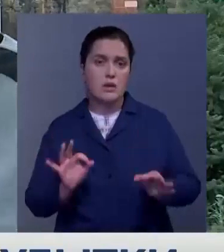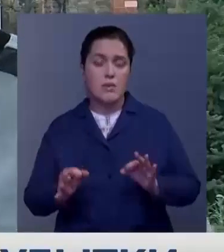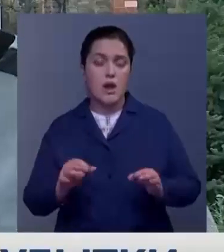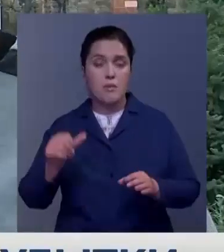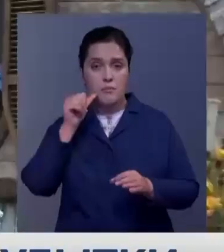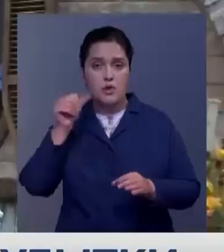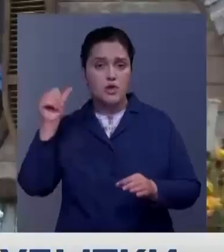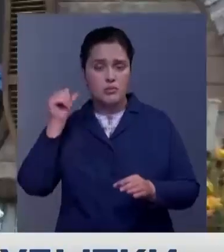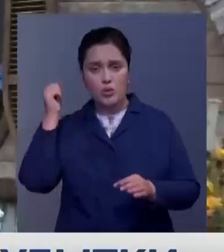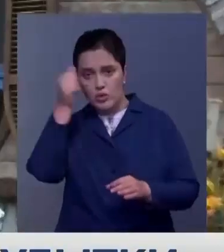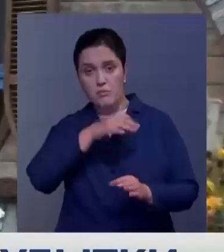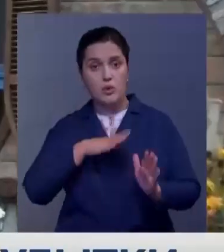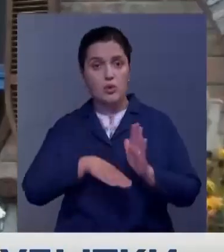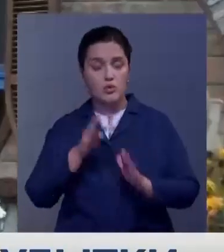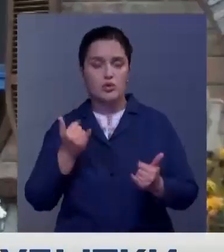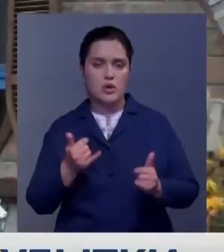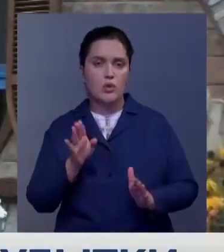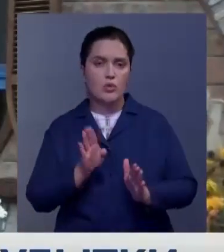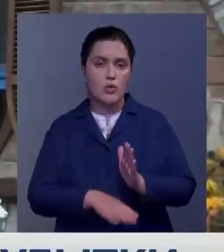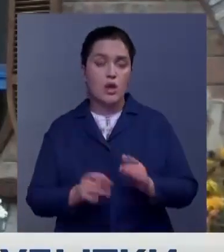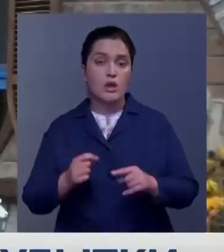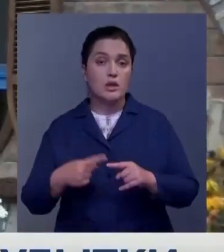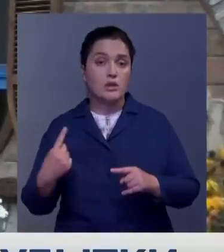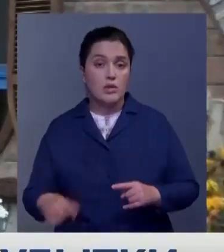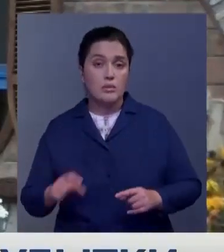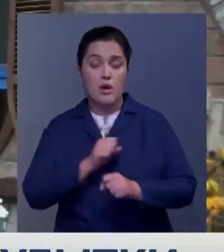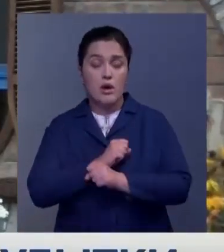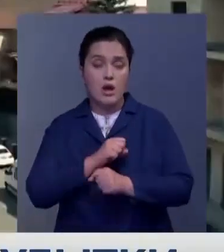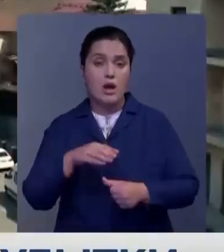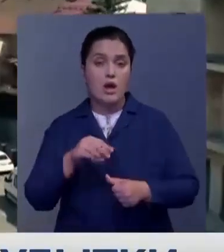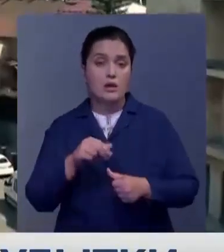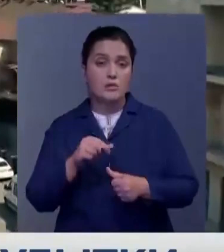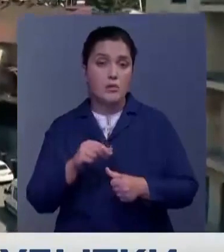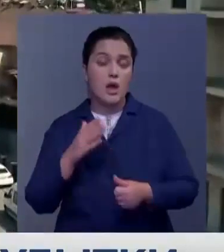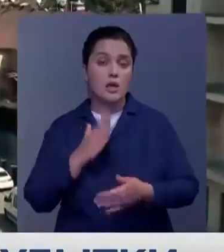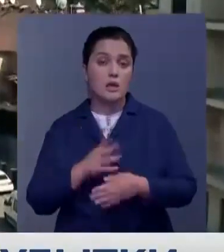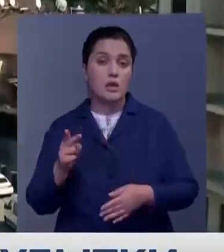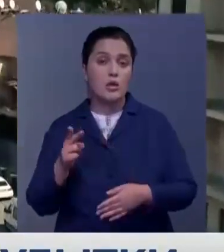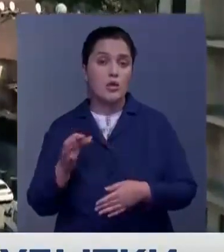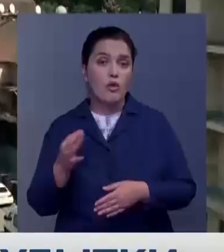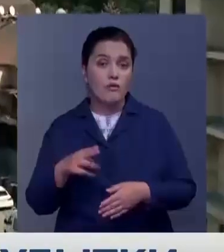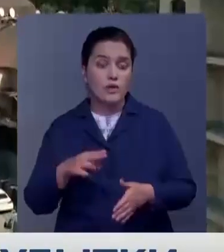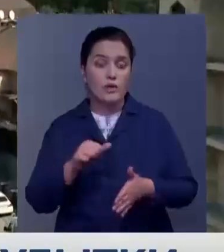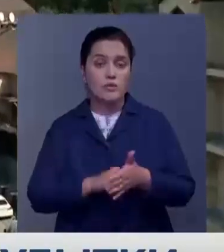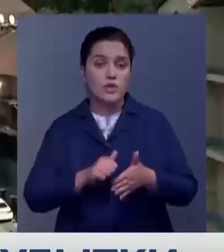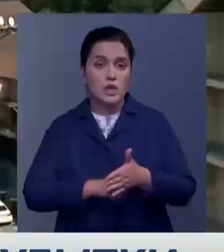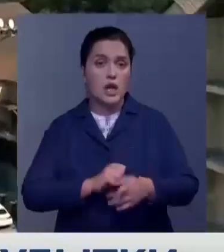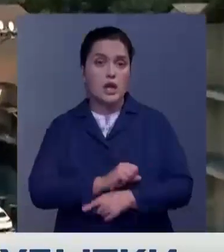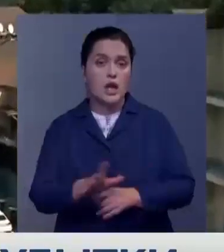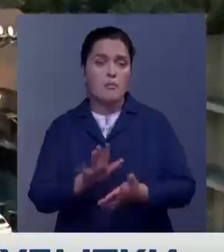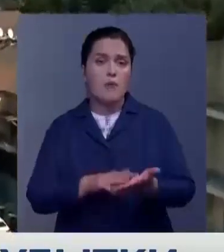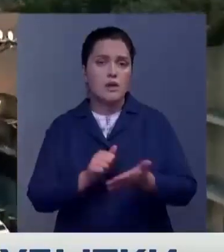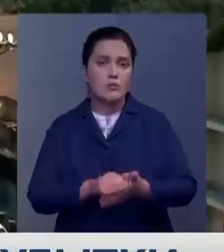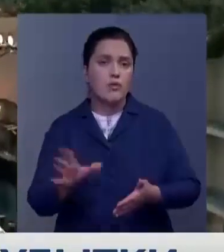годом, плохо. Хуже ситуация на другом курорте Армении, в Цахкадзоре, где ковид подпортил всю многолетнюю